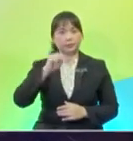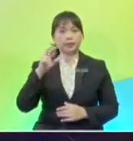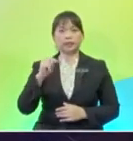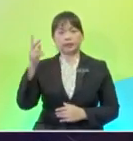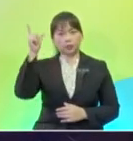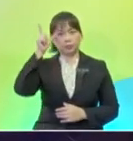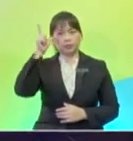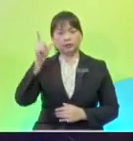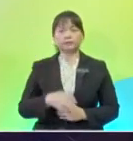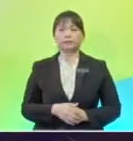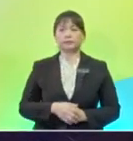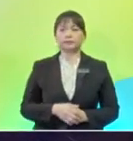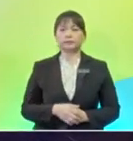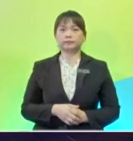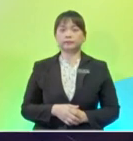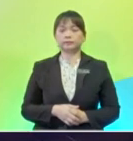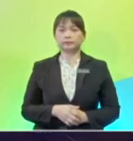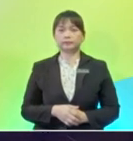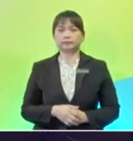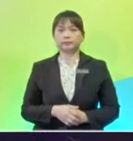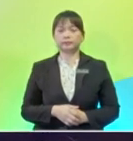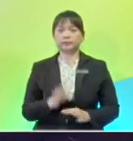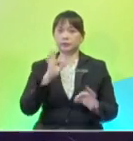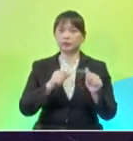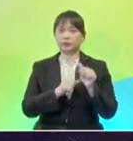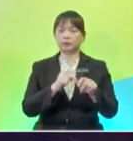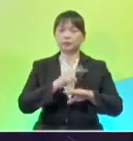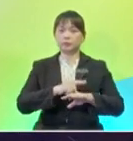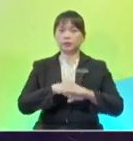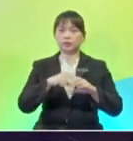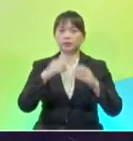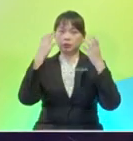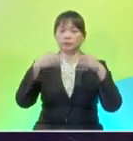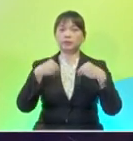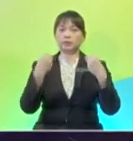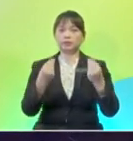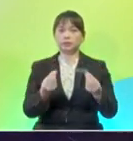kalau ikut masuk saya bagi domains